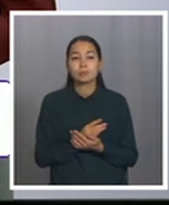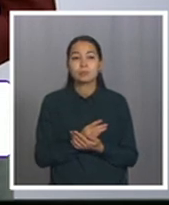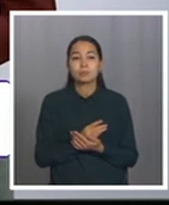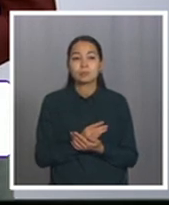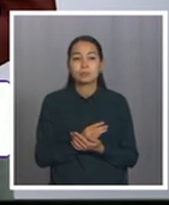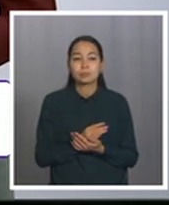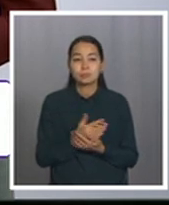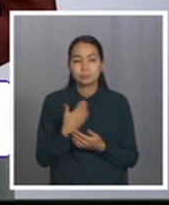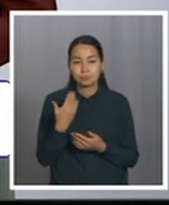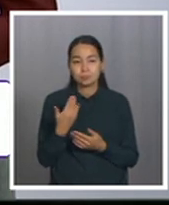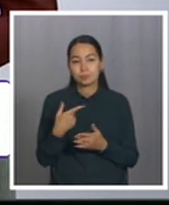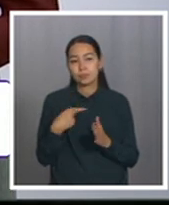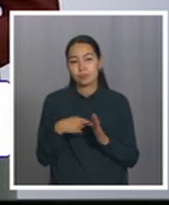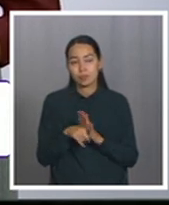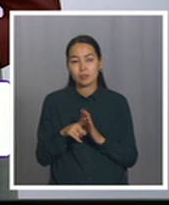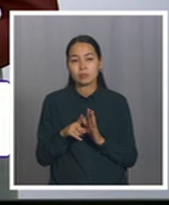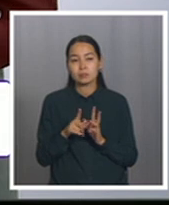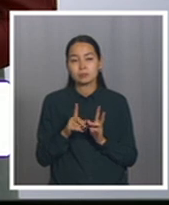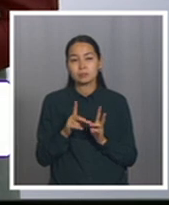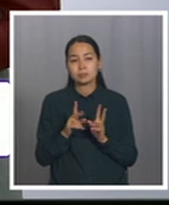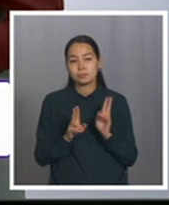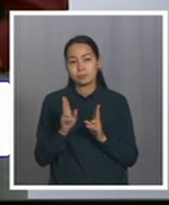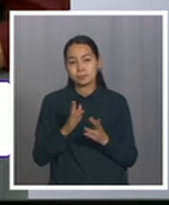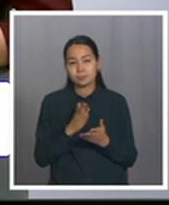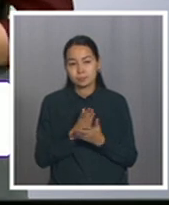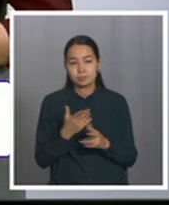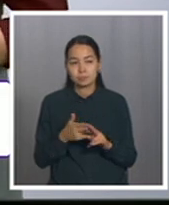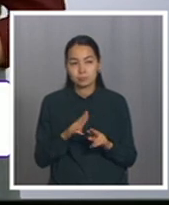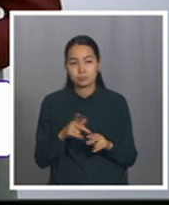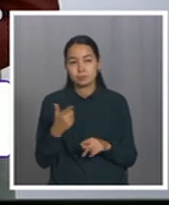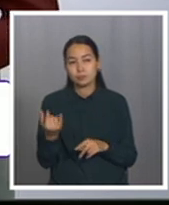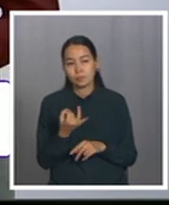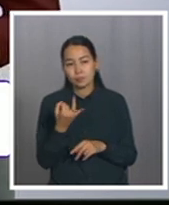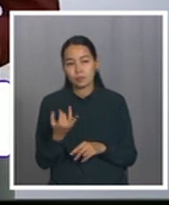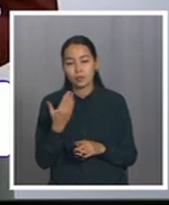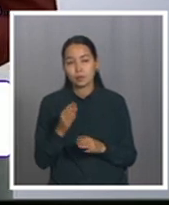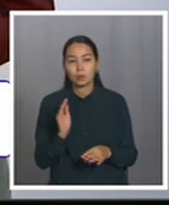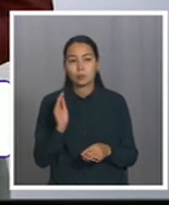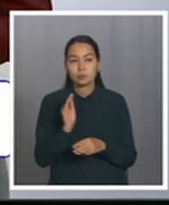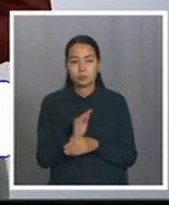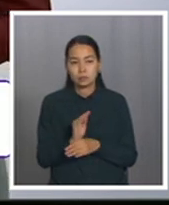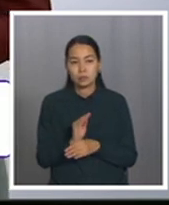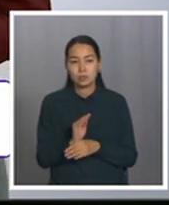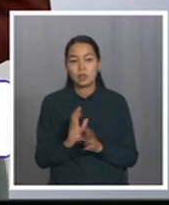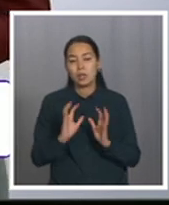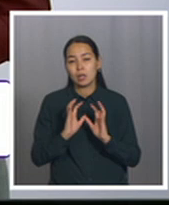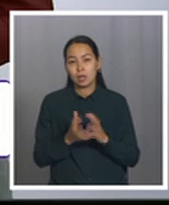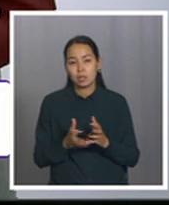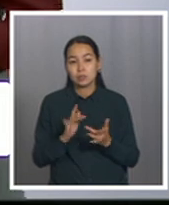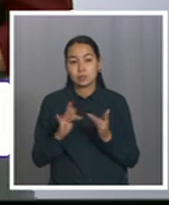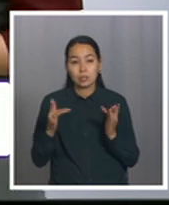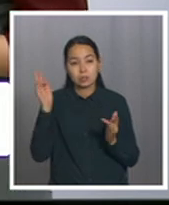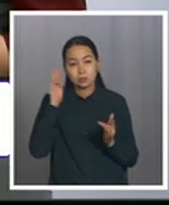Оны эндосимбиоз теориясы деп атайды. Осы теория өте қызықты, өздеріңіз қосымша ғаламтордан оқуларыңызға